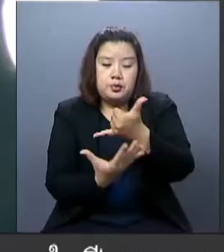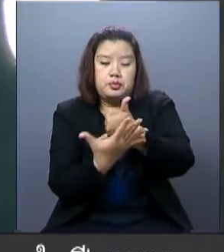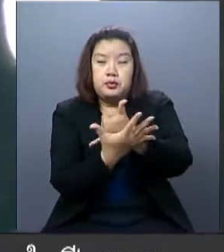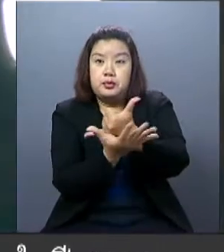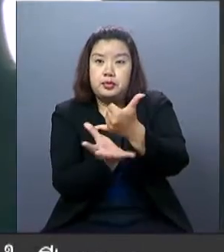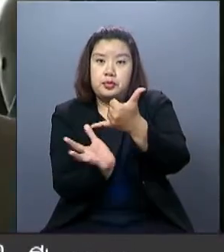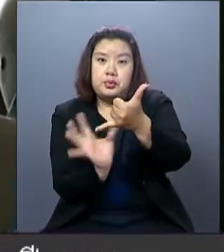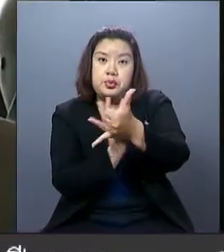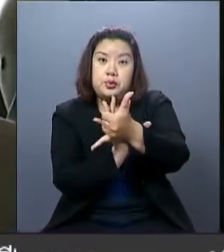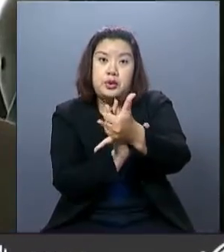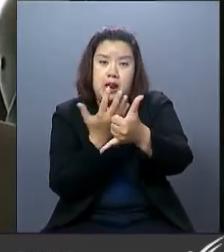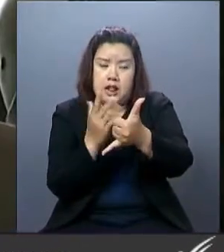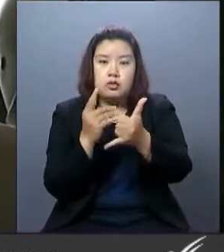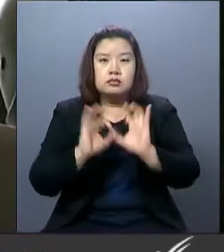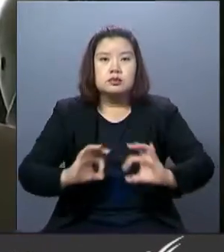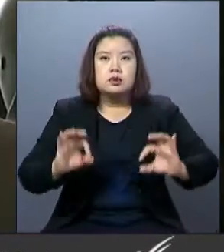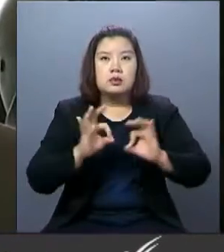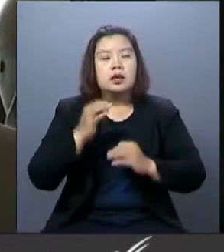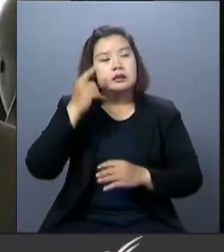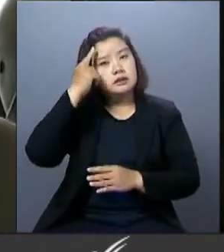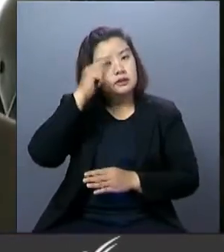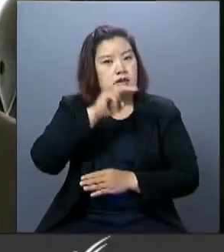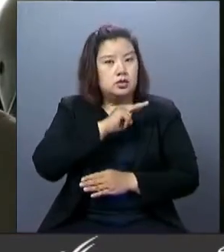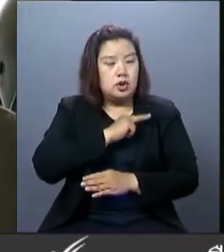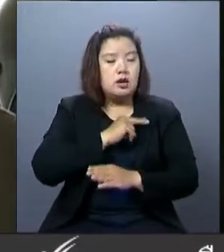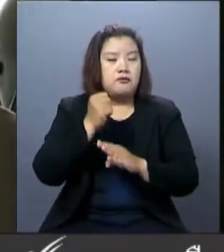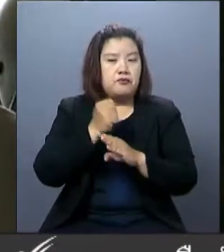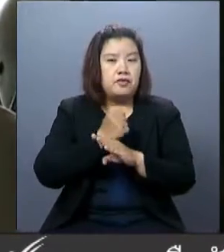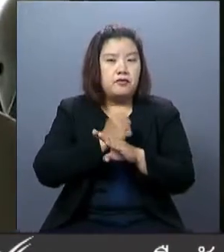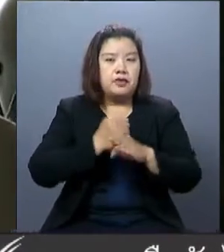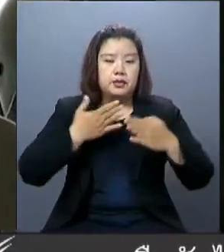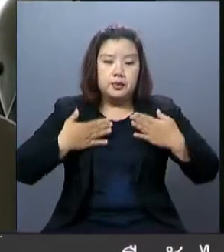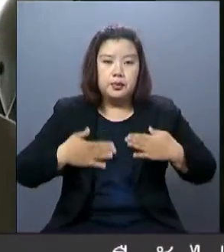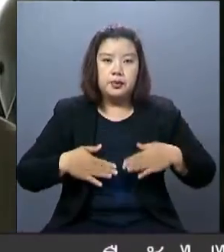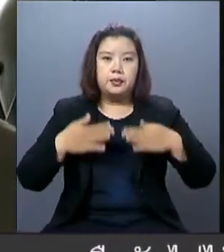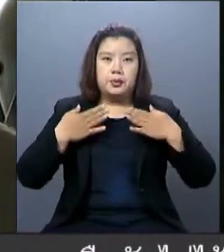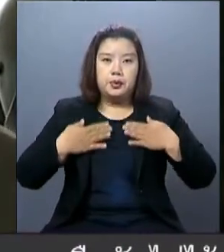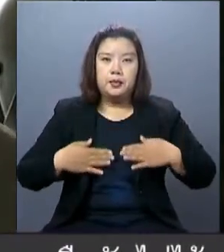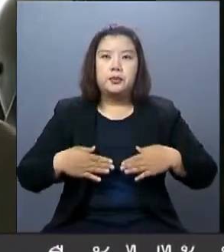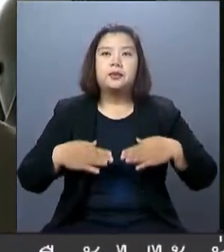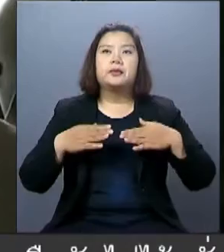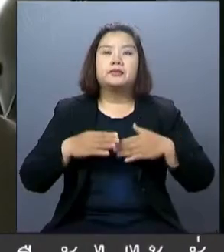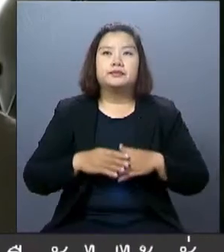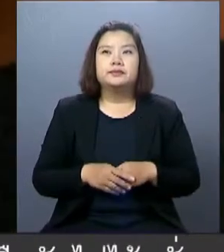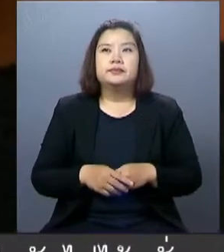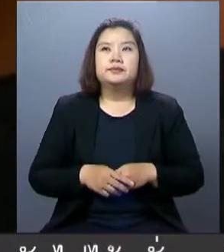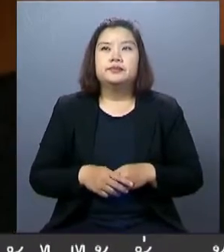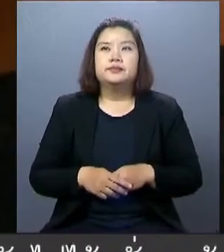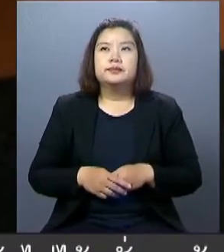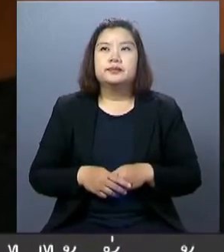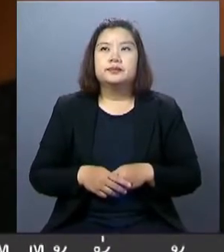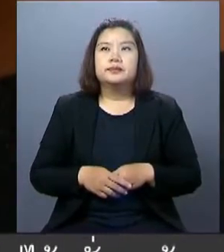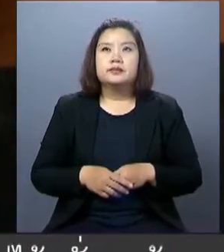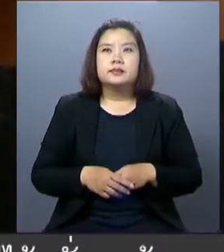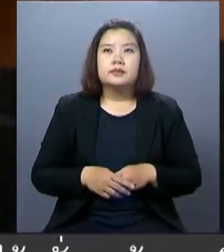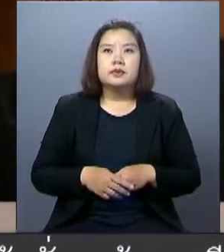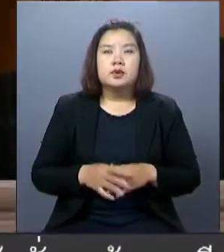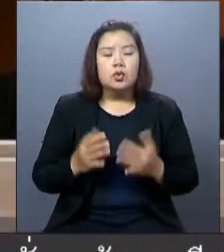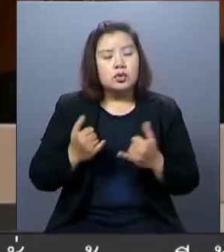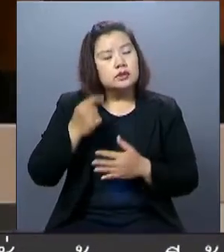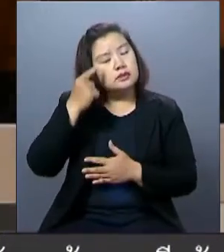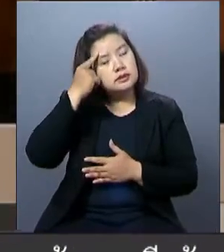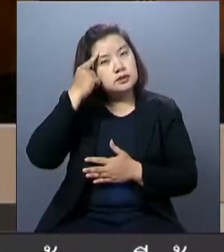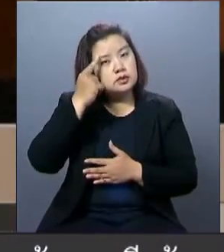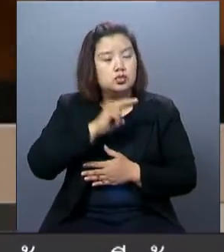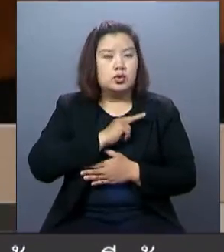ญคือการได้ใช้เวลากล่อมเกลาความคิดผ่านงานศิลปะ จะทำอะไรก็คิดต้องคิดแล้วคะเนี่ย